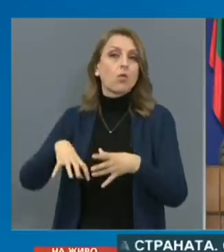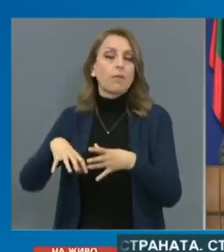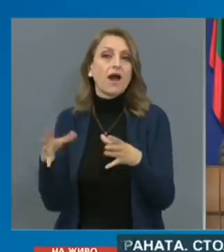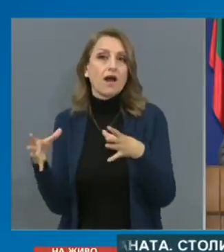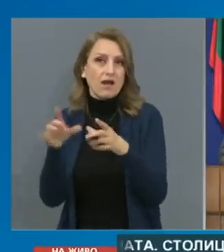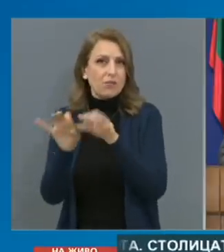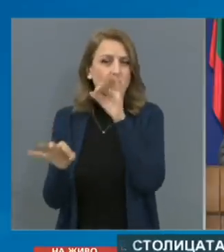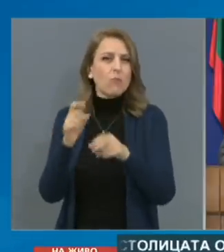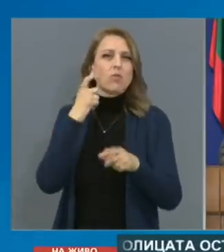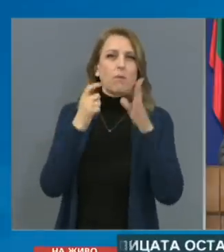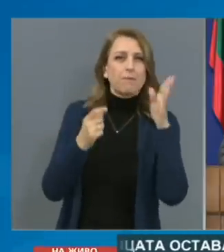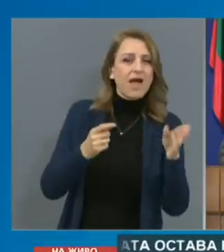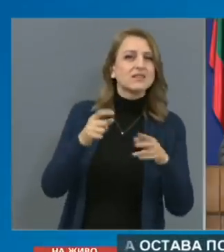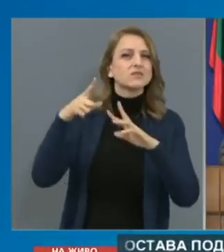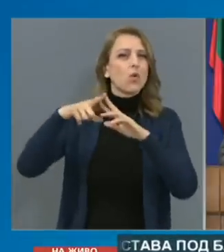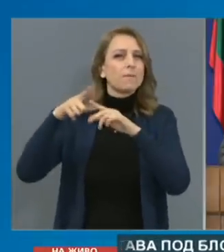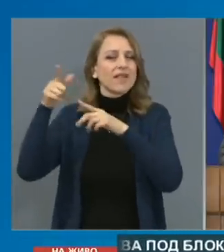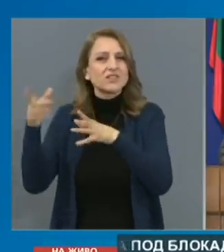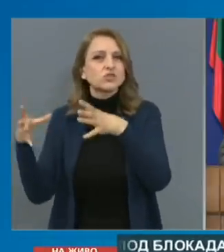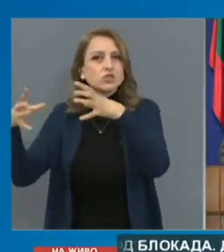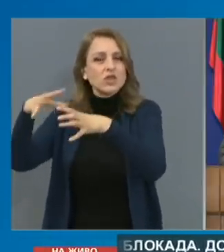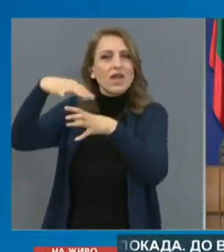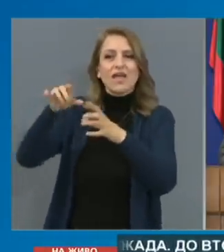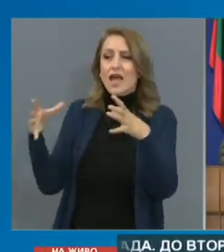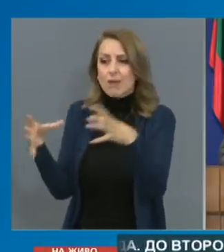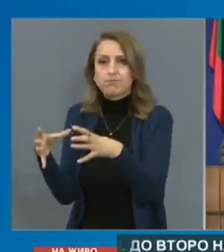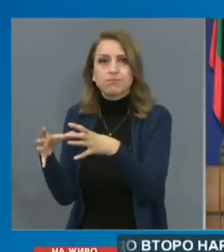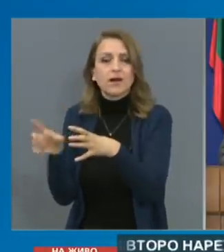им, за да се предотврати разпространяване на заразата.